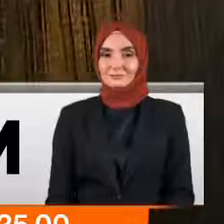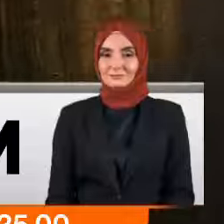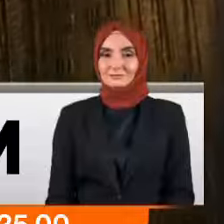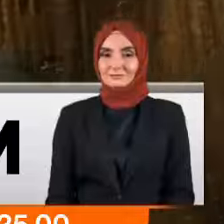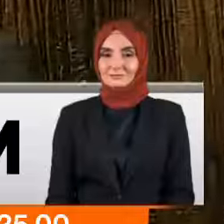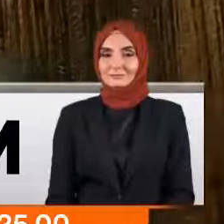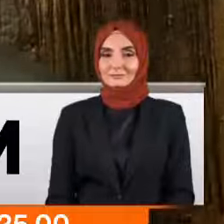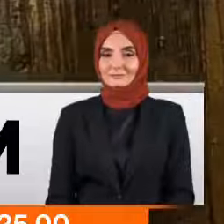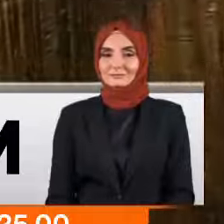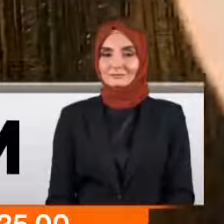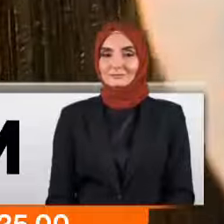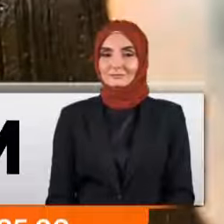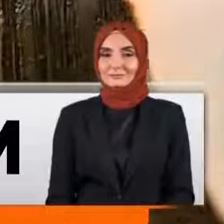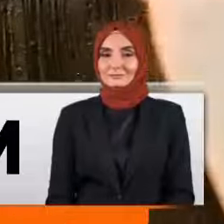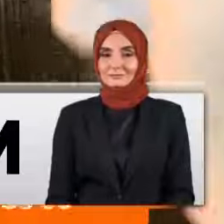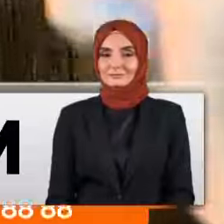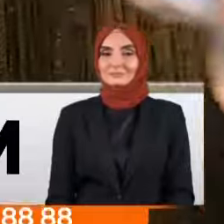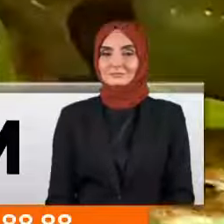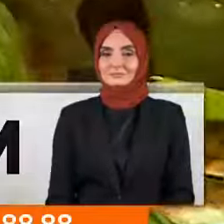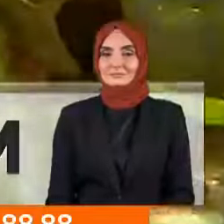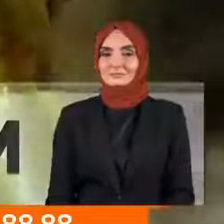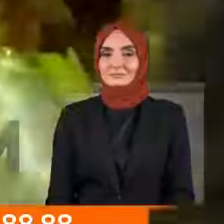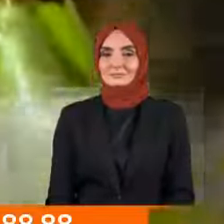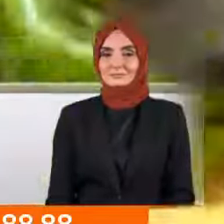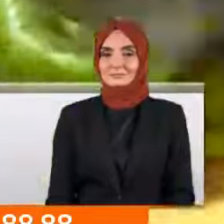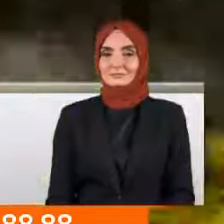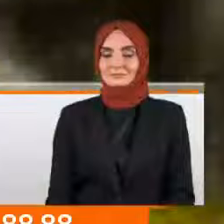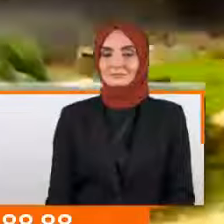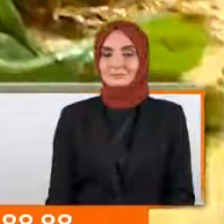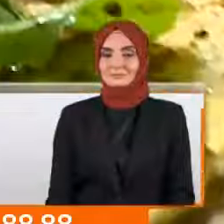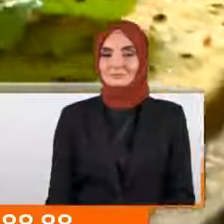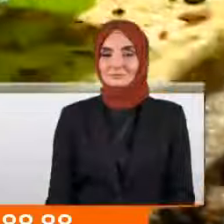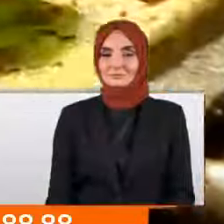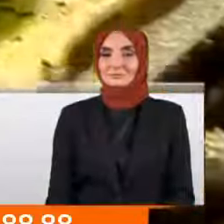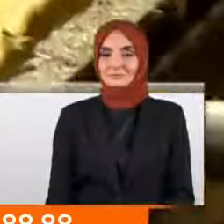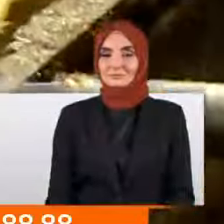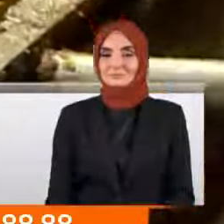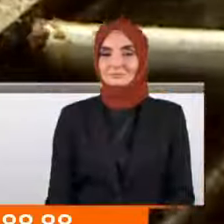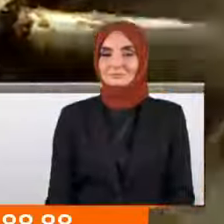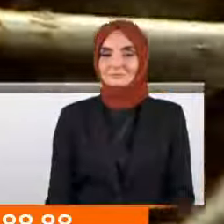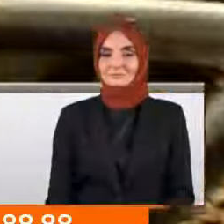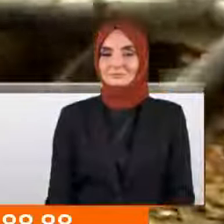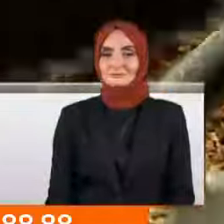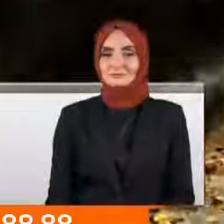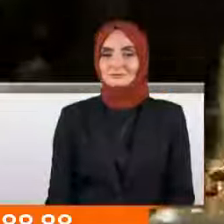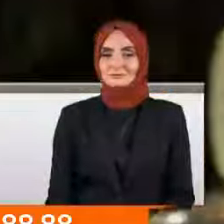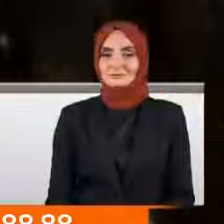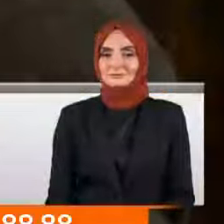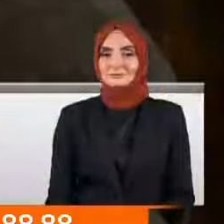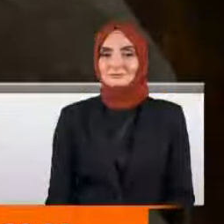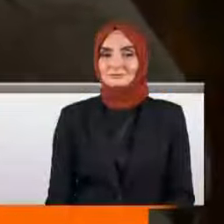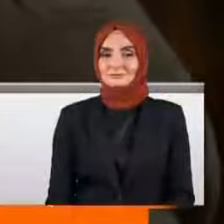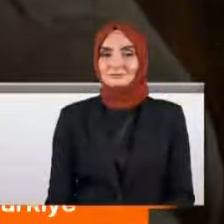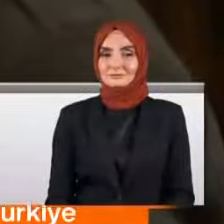baharatlardır. Taze nanesinde tut, reyhanında tut. 15 çeşit baharatımız var. Hepsi orantılı şekilde kilolarla, gramajlı şekilde ayarlanıyor.